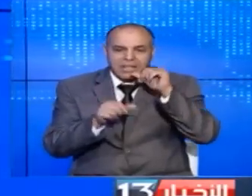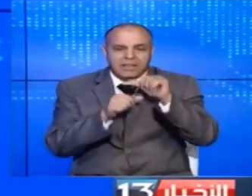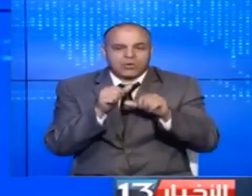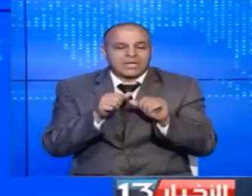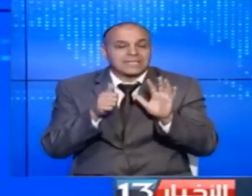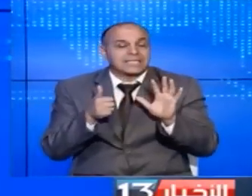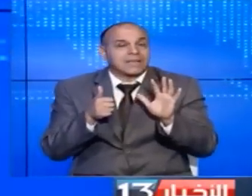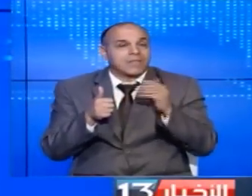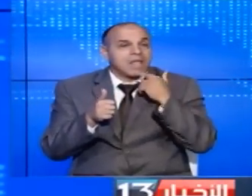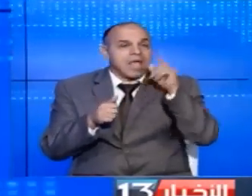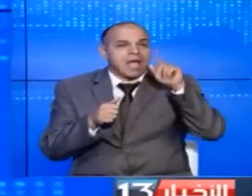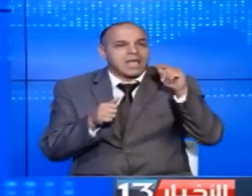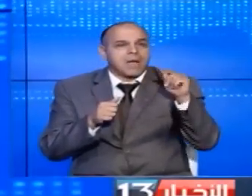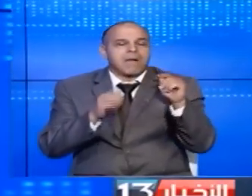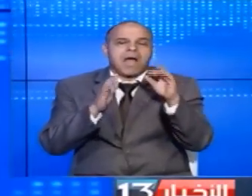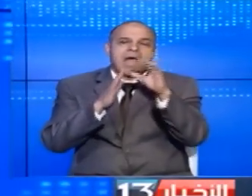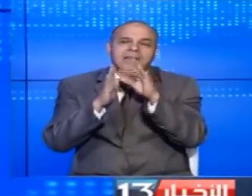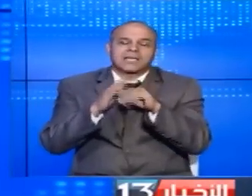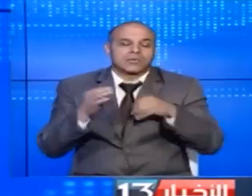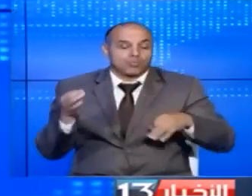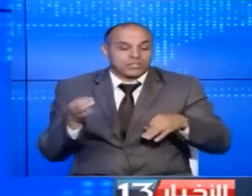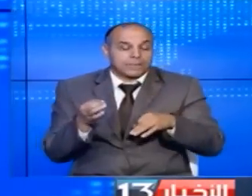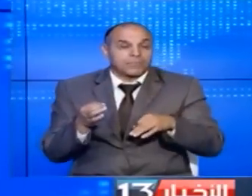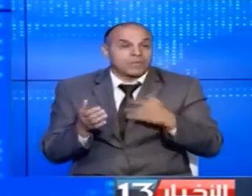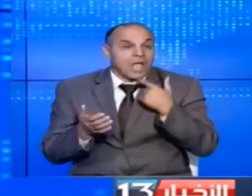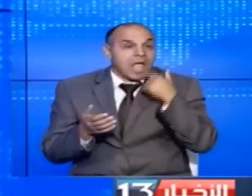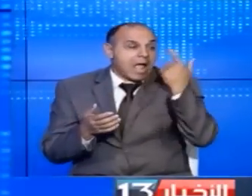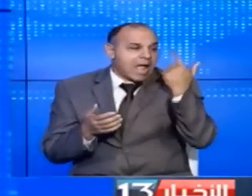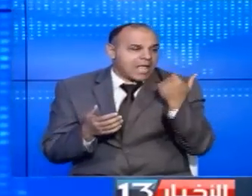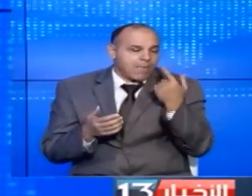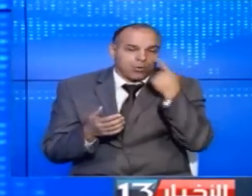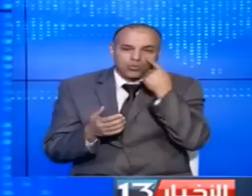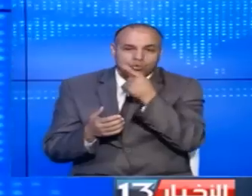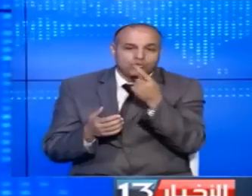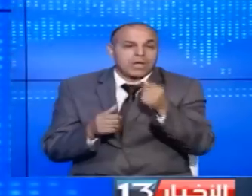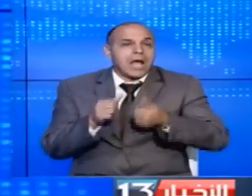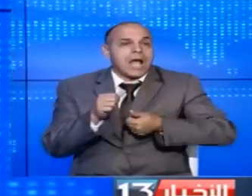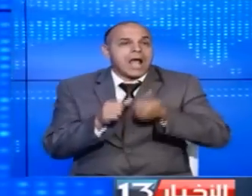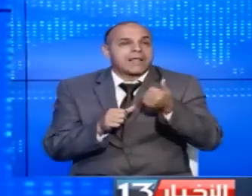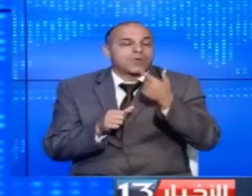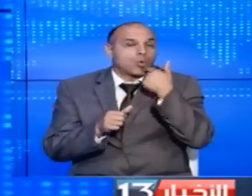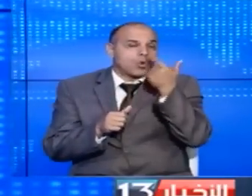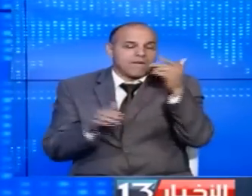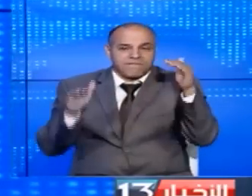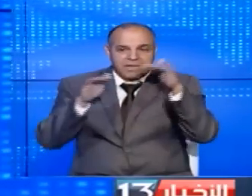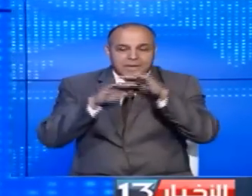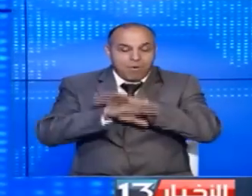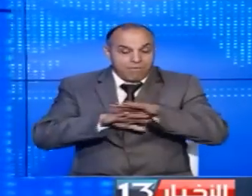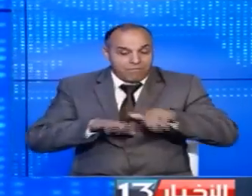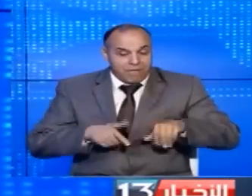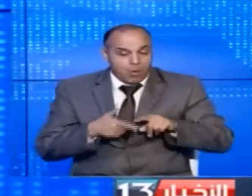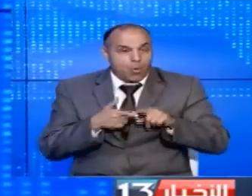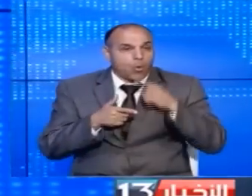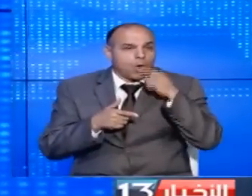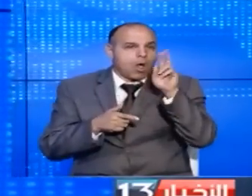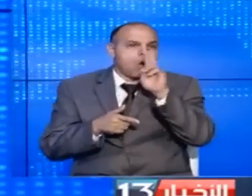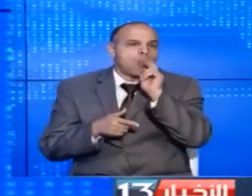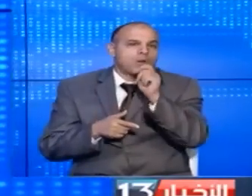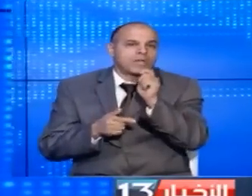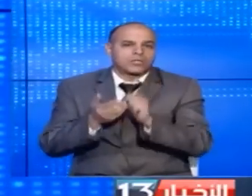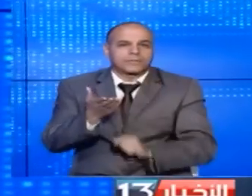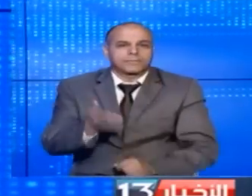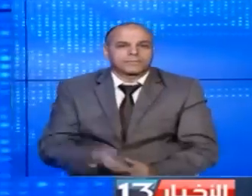6 لأيام قرطاج الموسيقية، أيام نرصد أبرز ما ورد في سهرتها الاختتامية في هذا الروبرتاج.